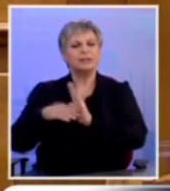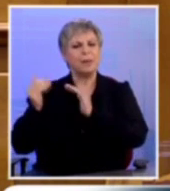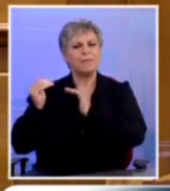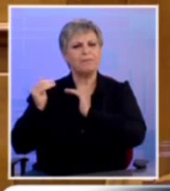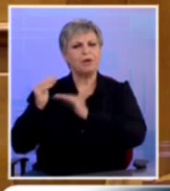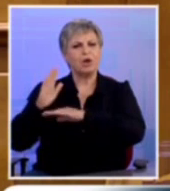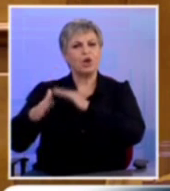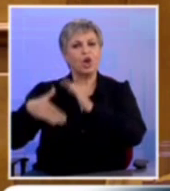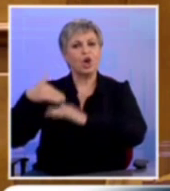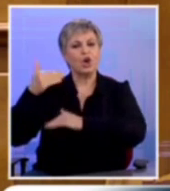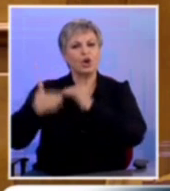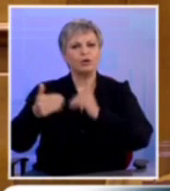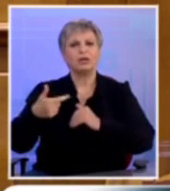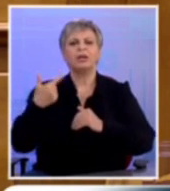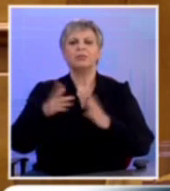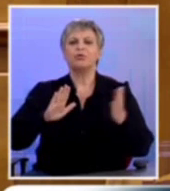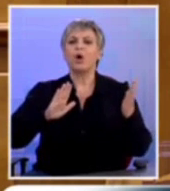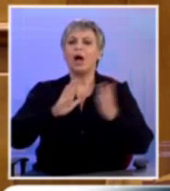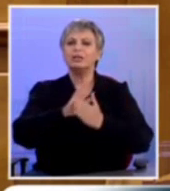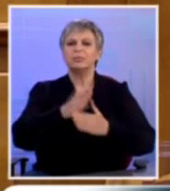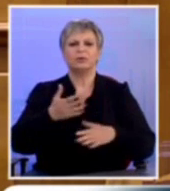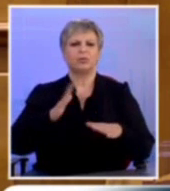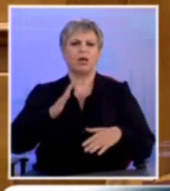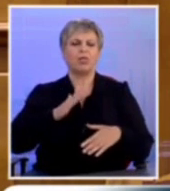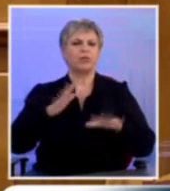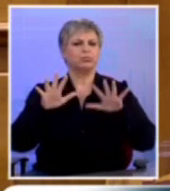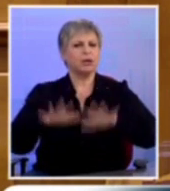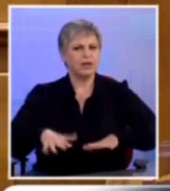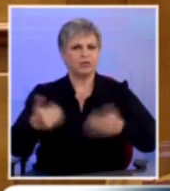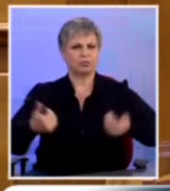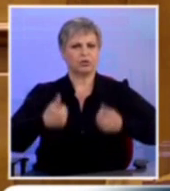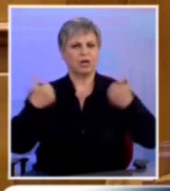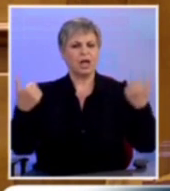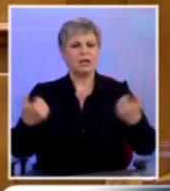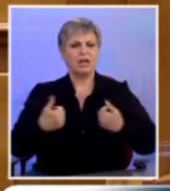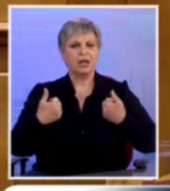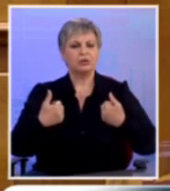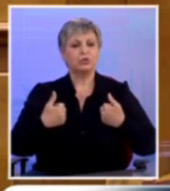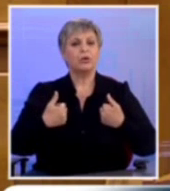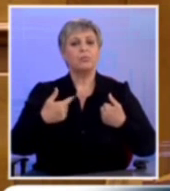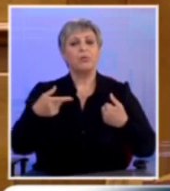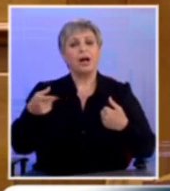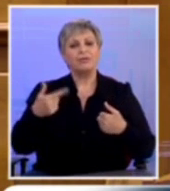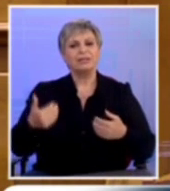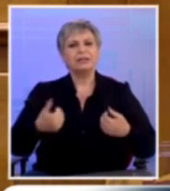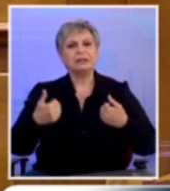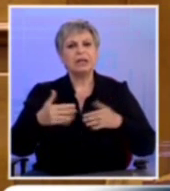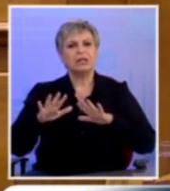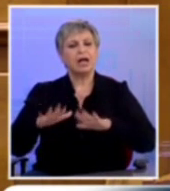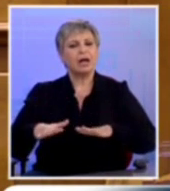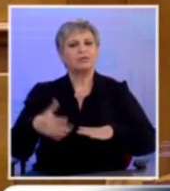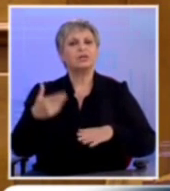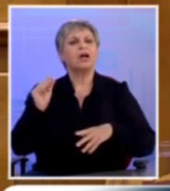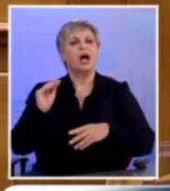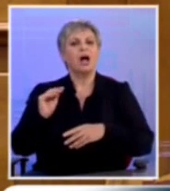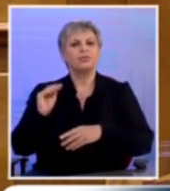στους ανέργους, στους νέους που με εμπιστοσύνη στρατεύτηκαν στη μεγάλη μάχη του δημοψηφίσματος με